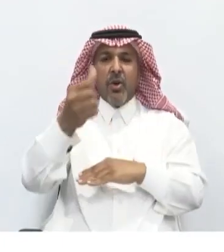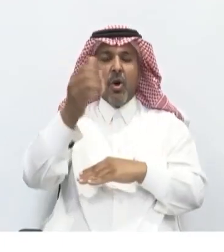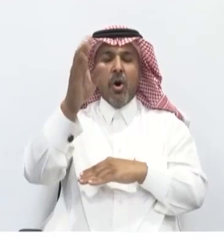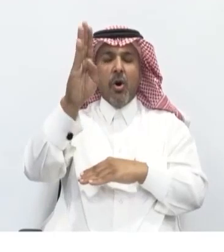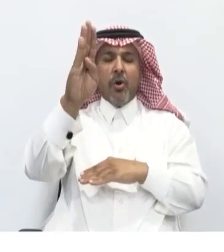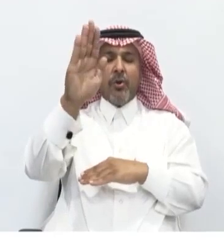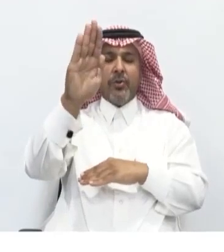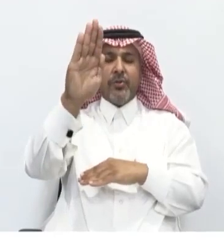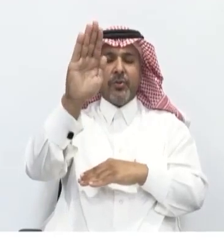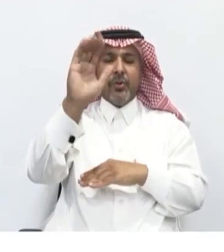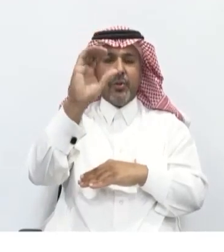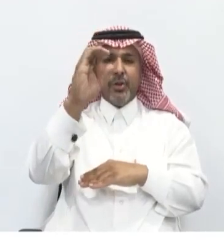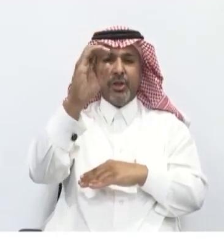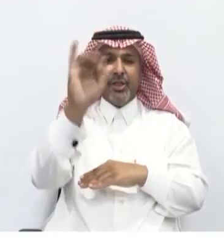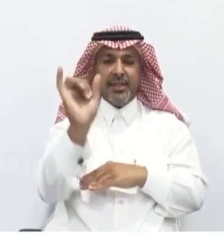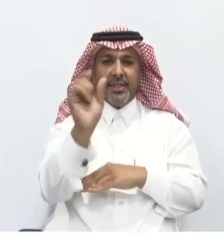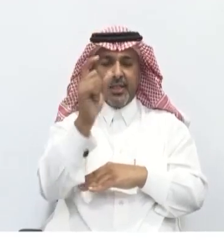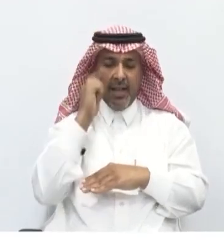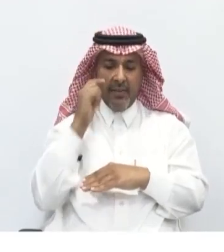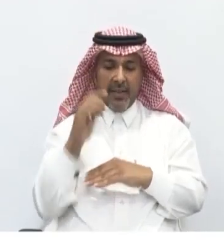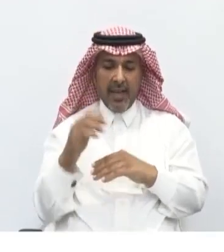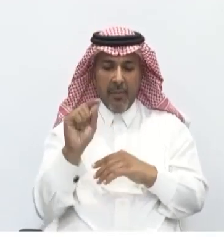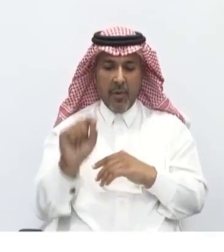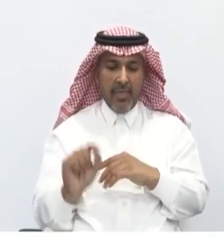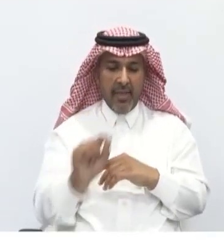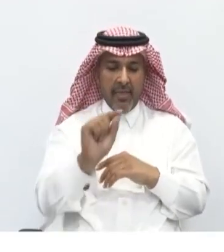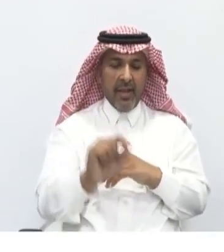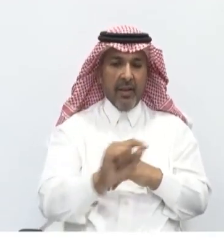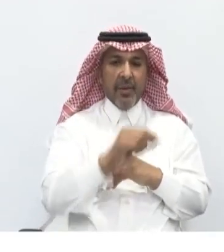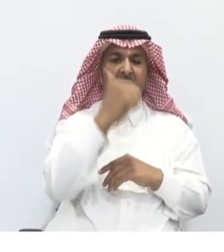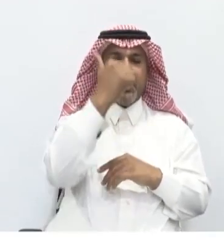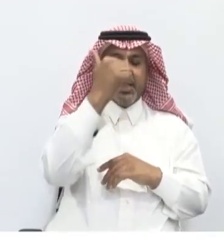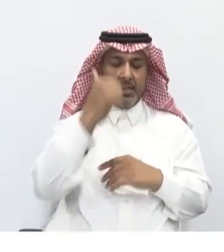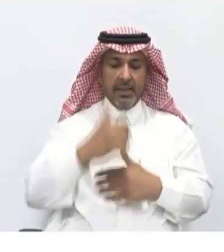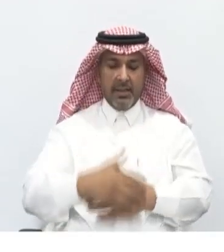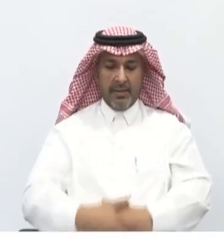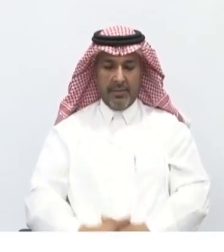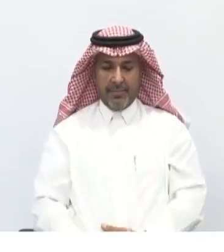لدي سته نسب موليه لهذا التفاعل